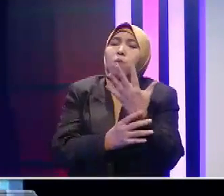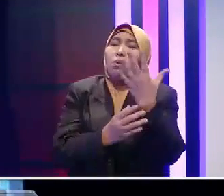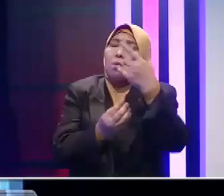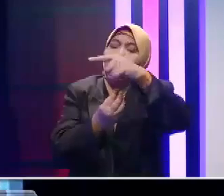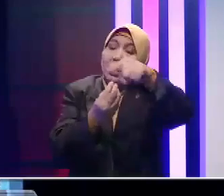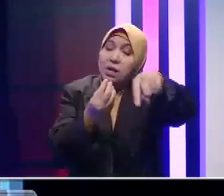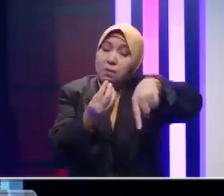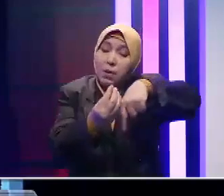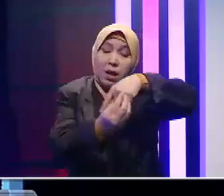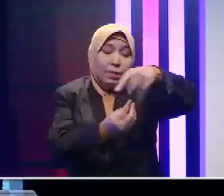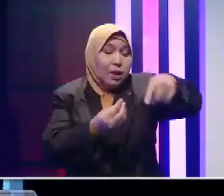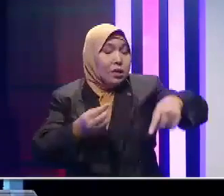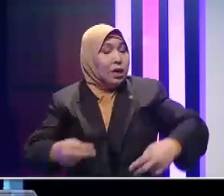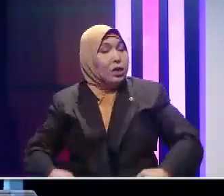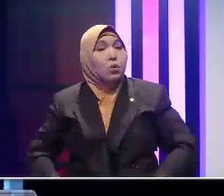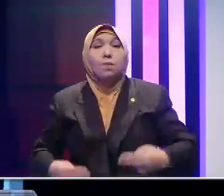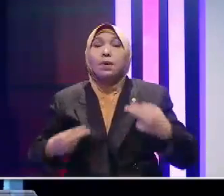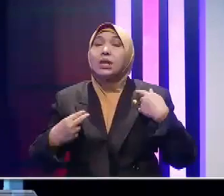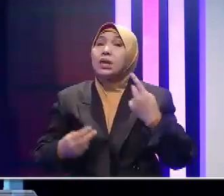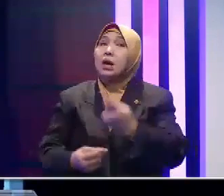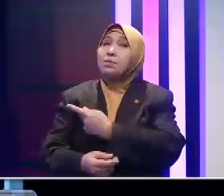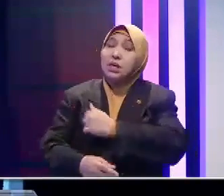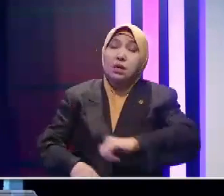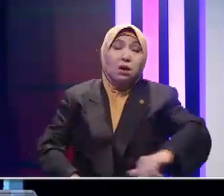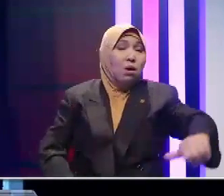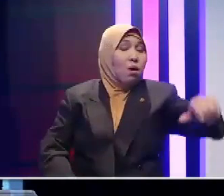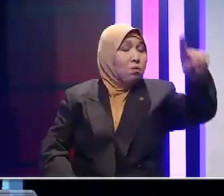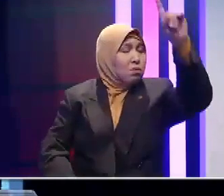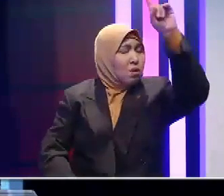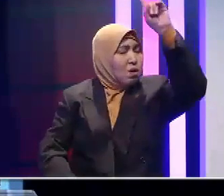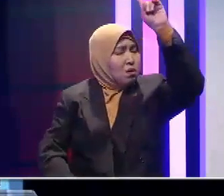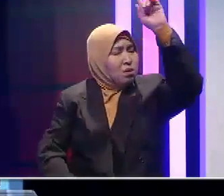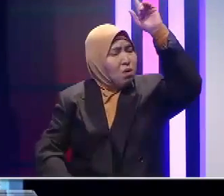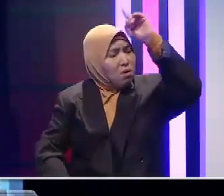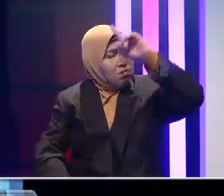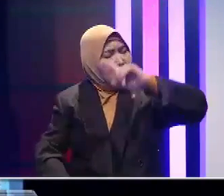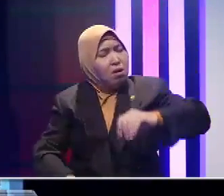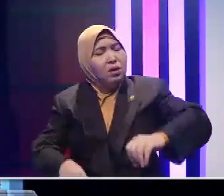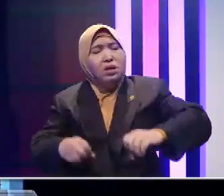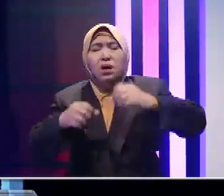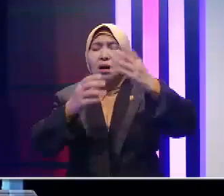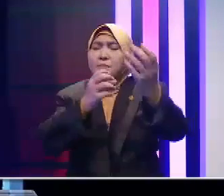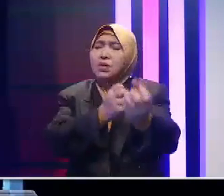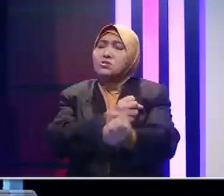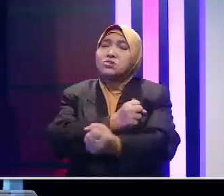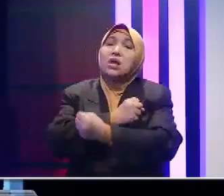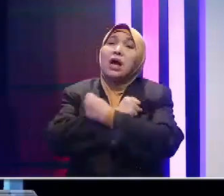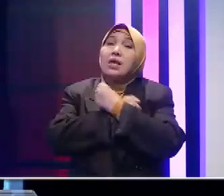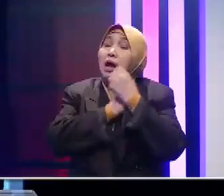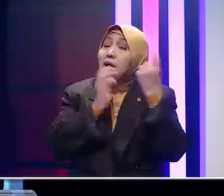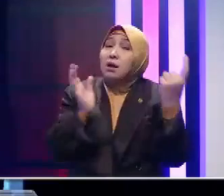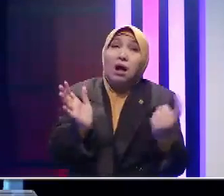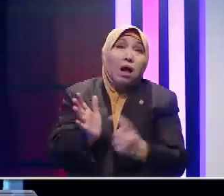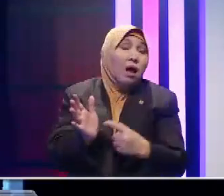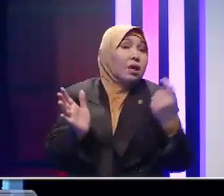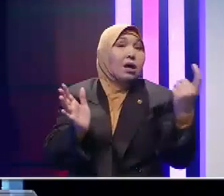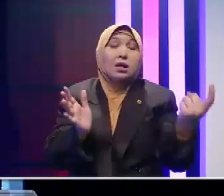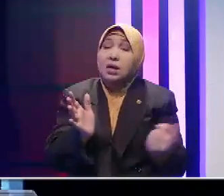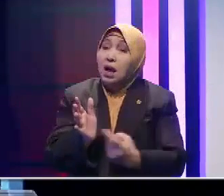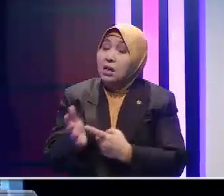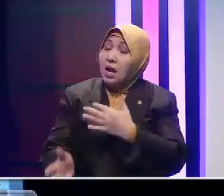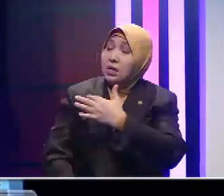mengelilingi kehidupan kami, Ya Allah. Ya Allah, Ya Rahman wa Ya Rahim, kadang-kadang iman